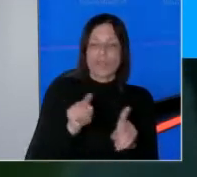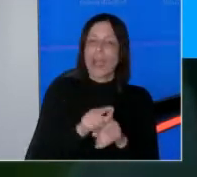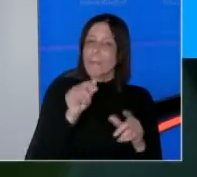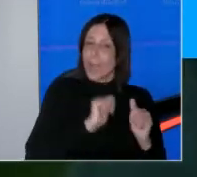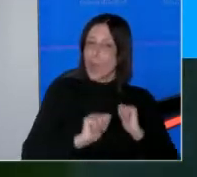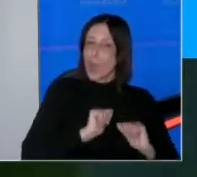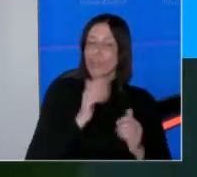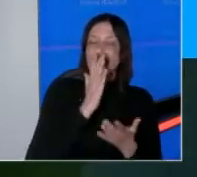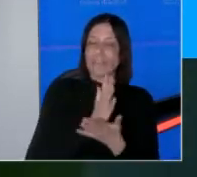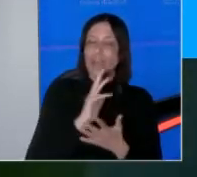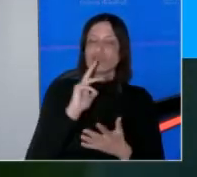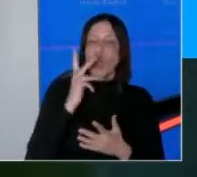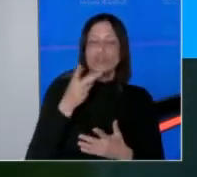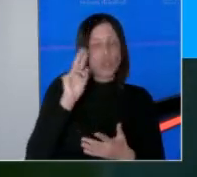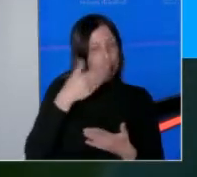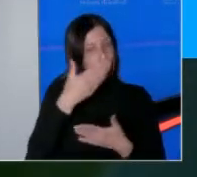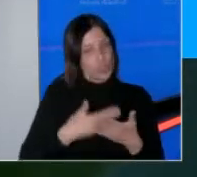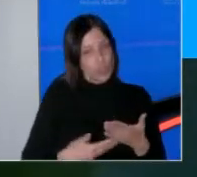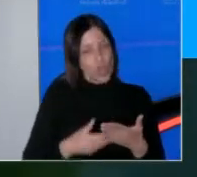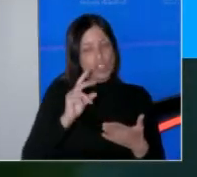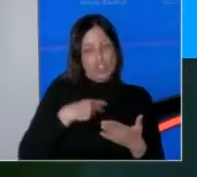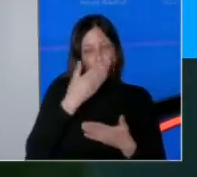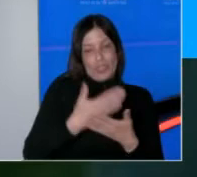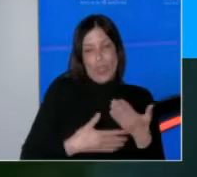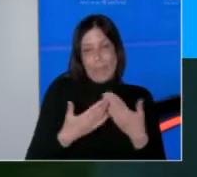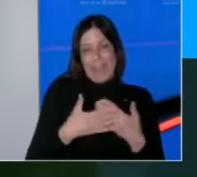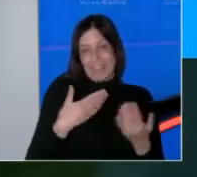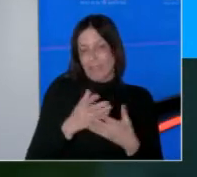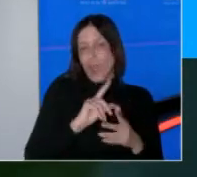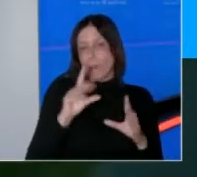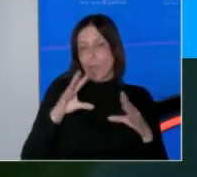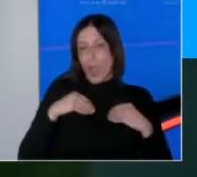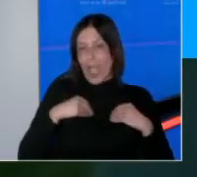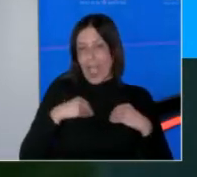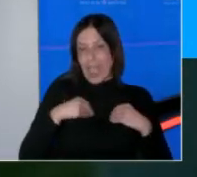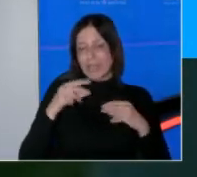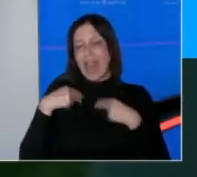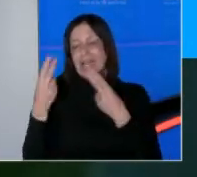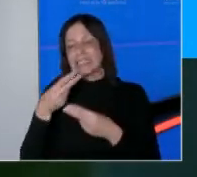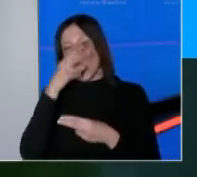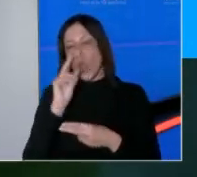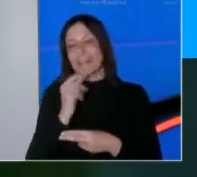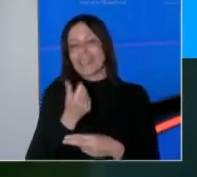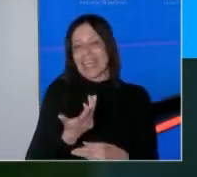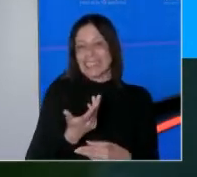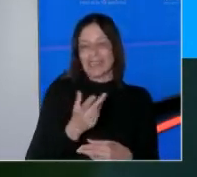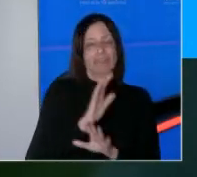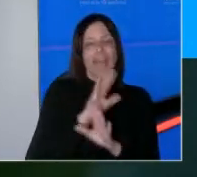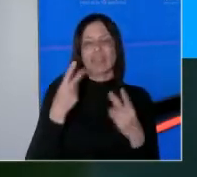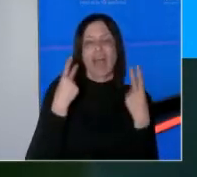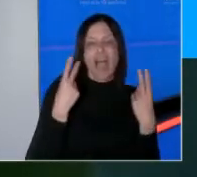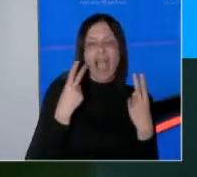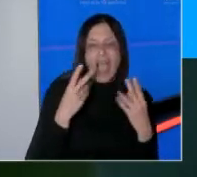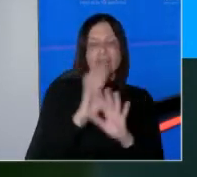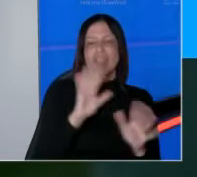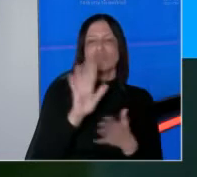כבר 3 שנים, יש דוח, יש לי את הדוח בידיים, ולא מוכנים להחזיר להורים את הכסף. פשוט אין ערכים, אין